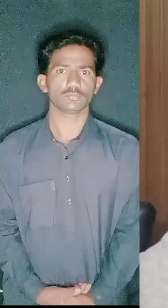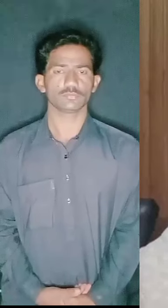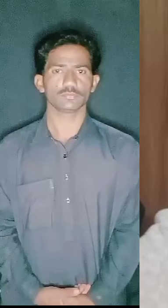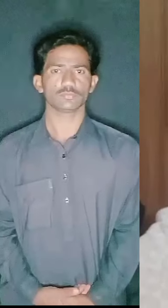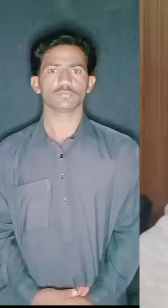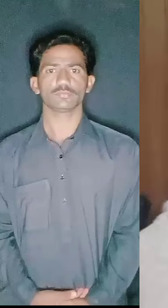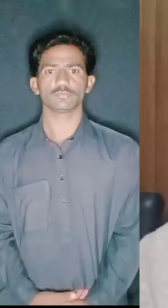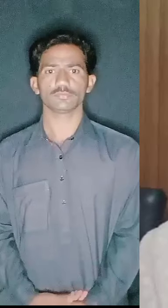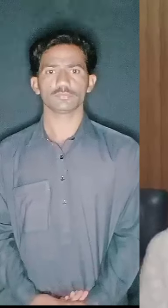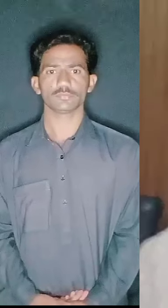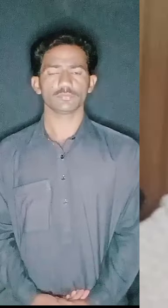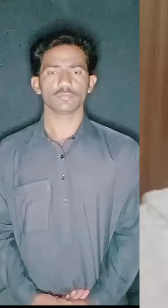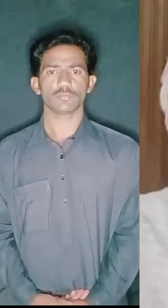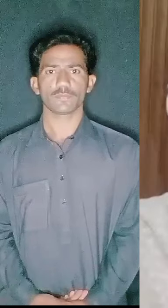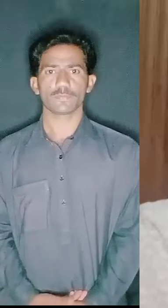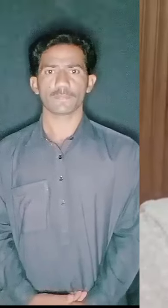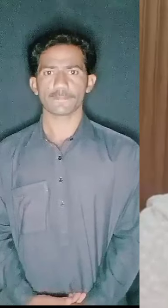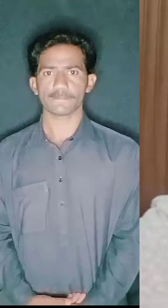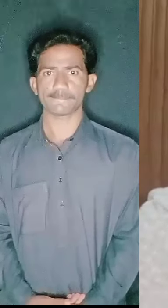उस लड़के ने क्या कहा?